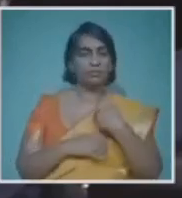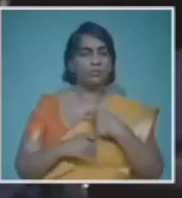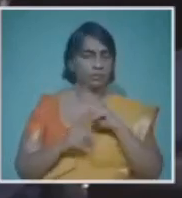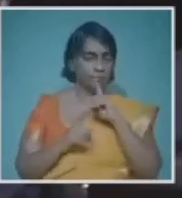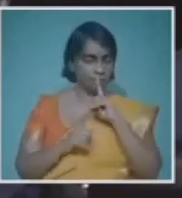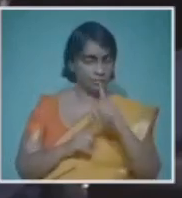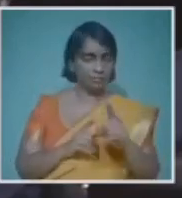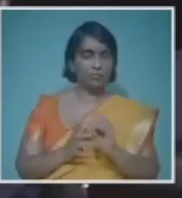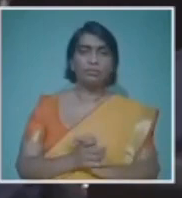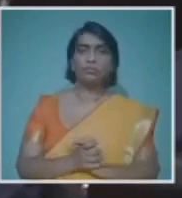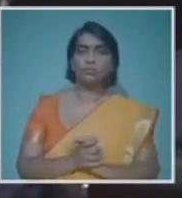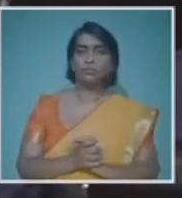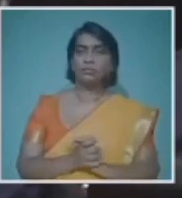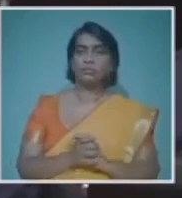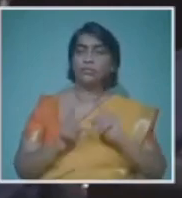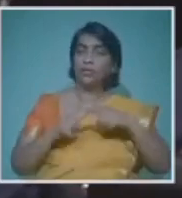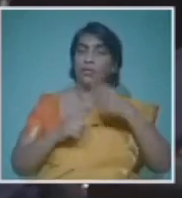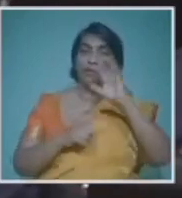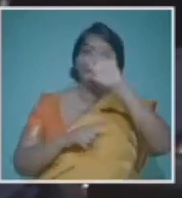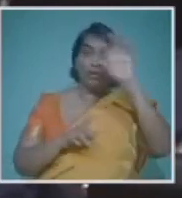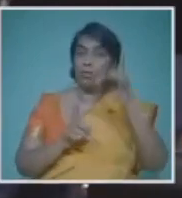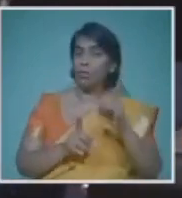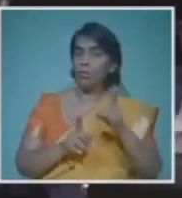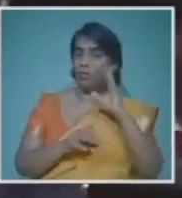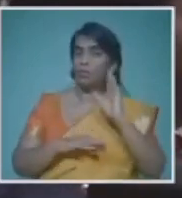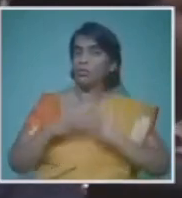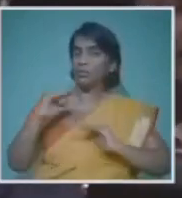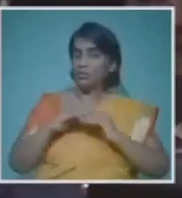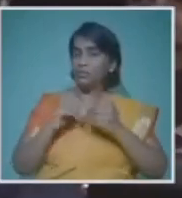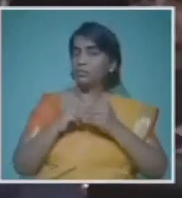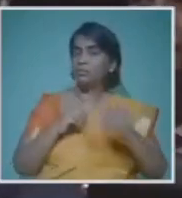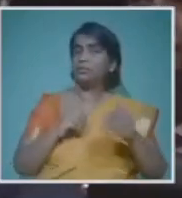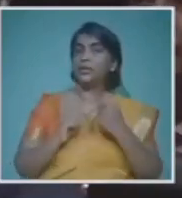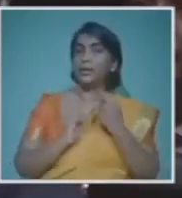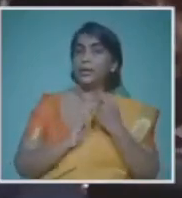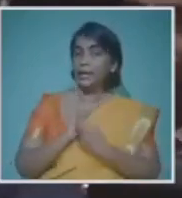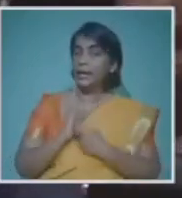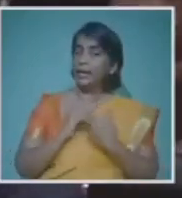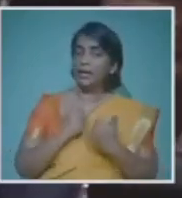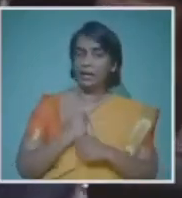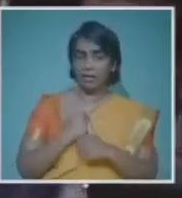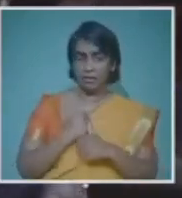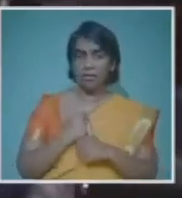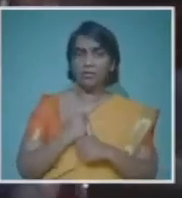ආරාධනා කරනවා. අපි වෙන රටවල් වල තිබෙන ක්‍රමත් අධ්‍යයනය කරලා ඒ පිළිබඳව නීති හදමු.